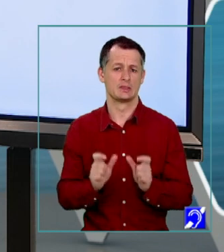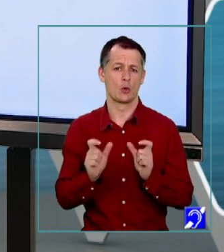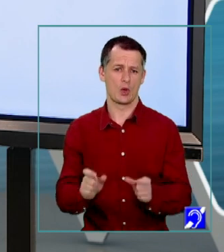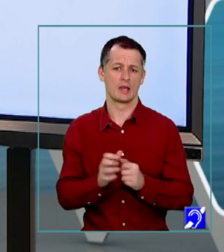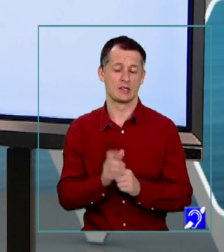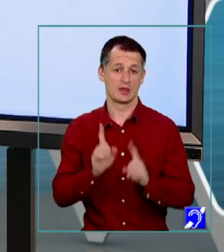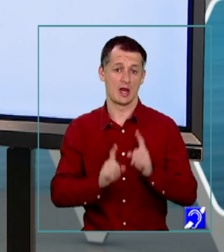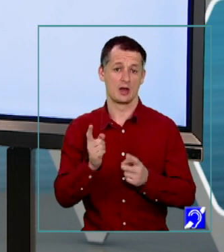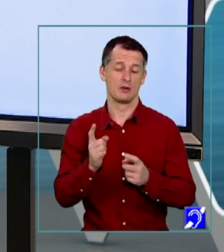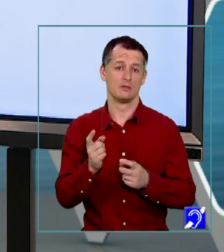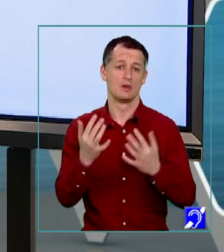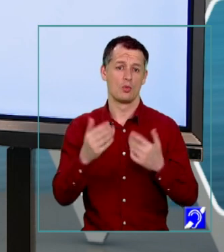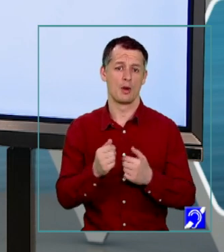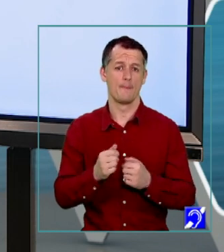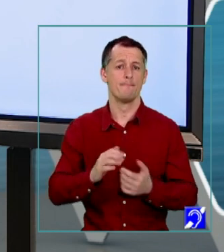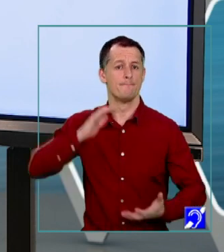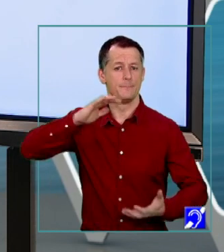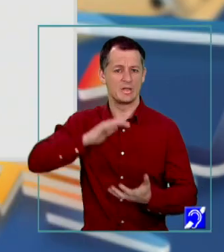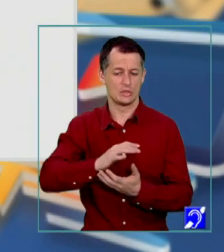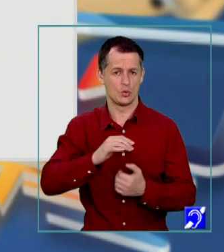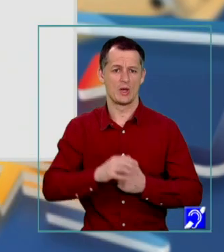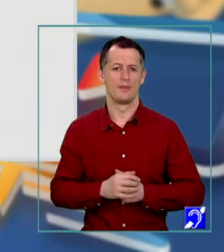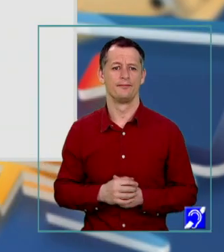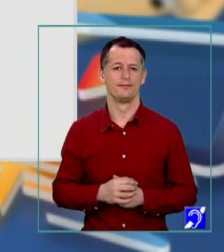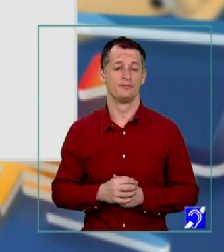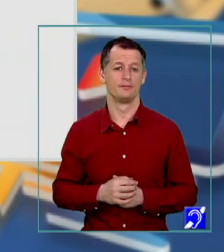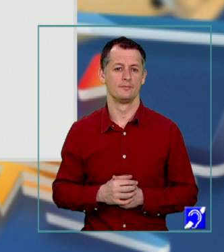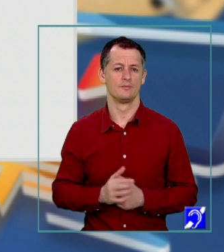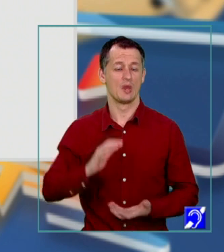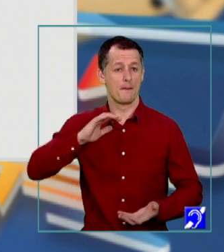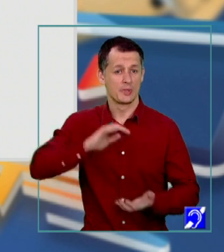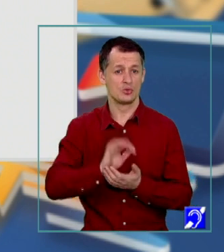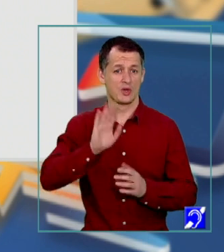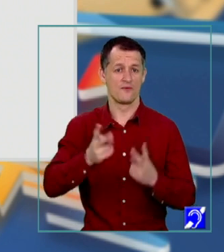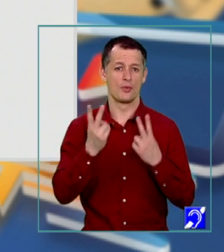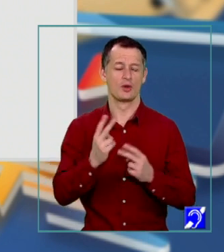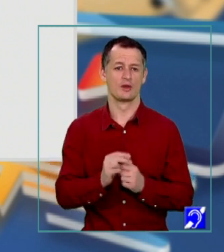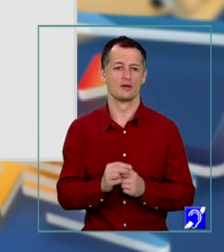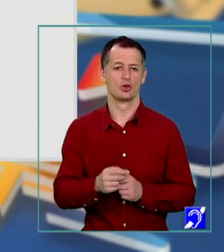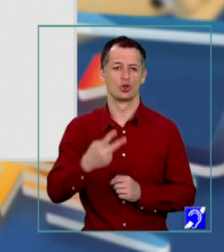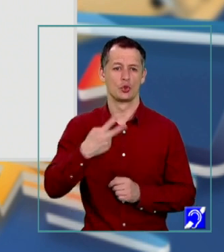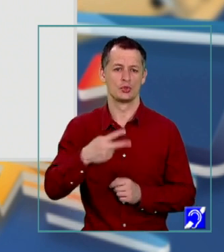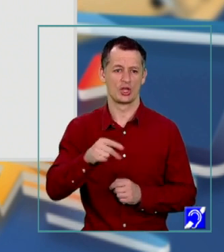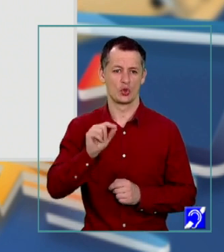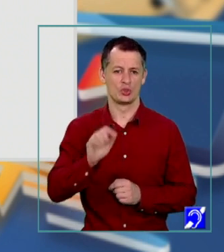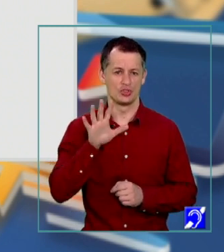calcula presiunea folosind ecuația termică de stare, presiunea are valoarea de